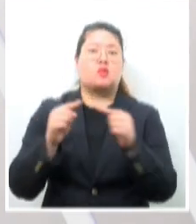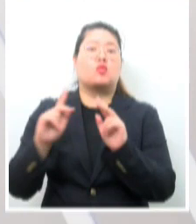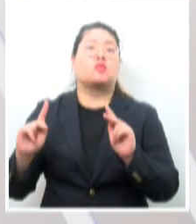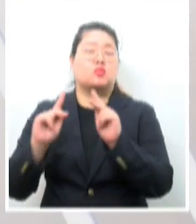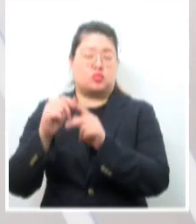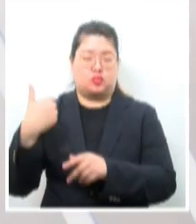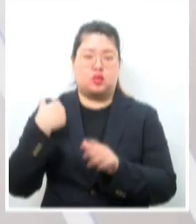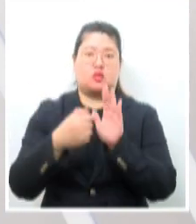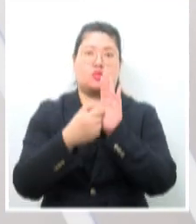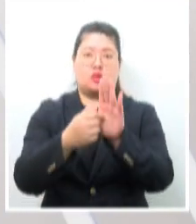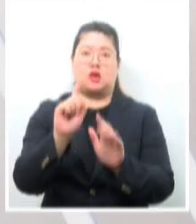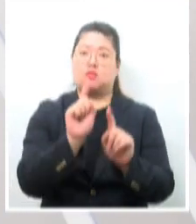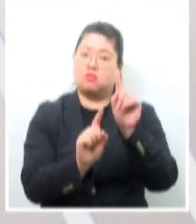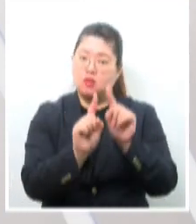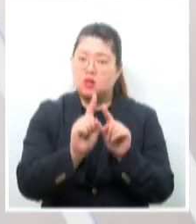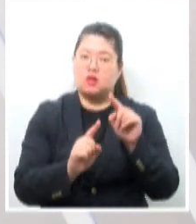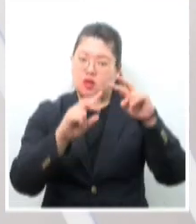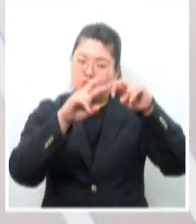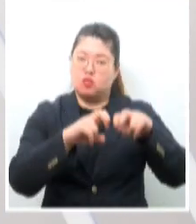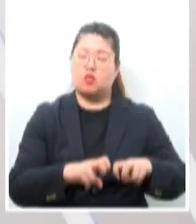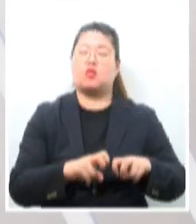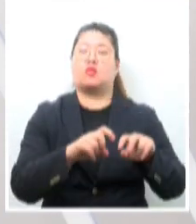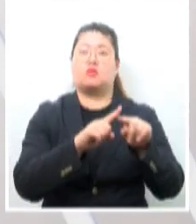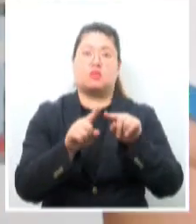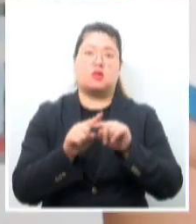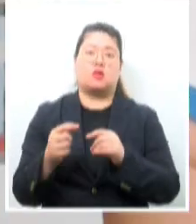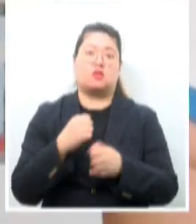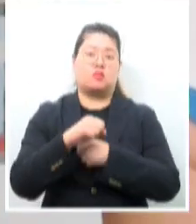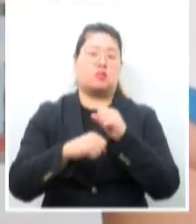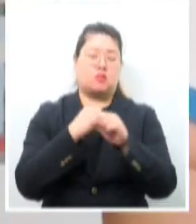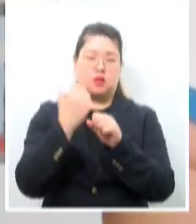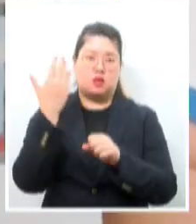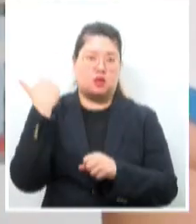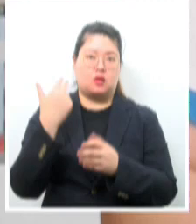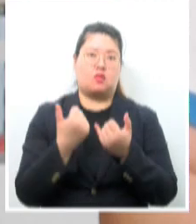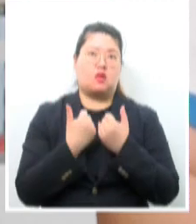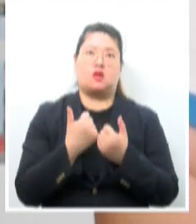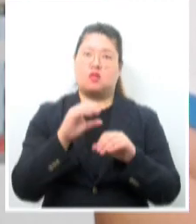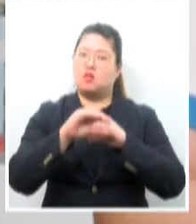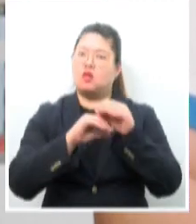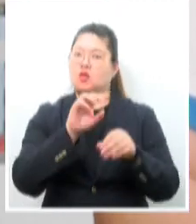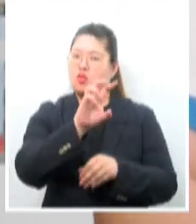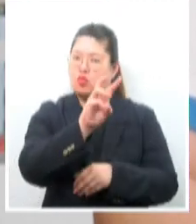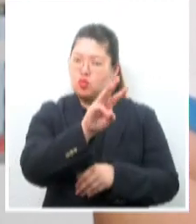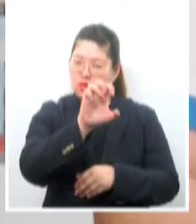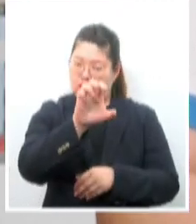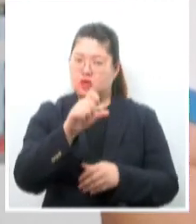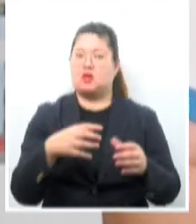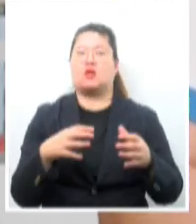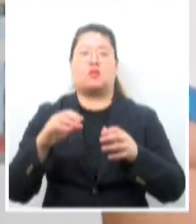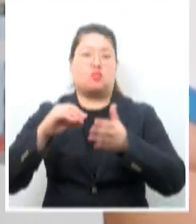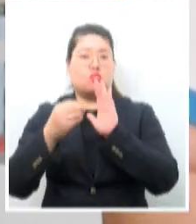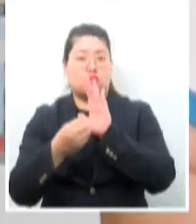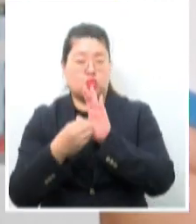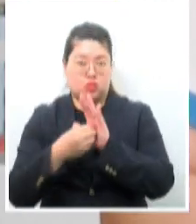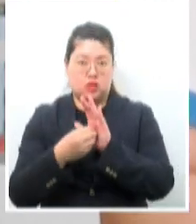ตัวอย่างของการประเมินแล้วก็วิเคราะห์ผลข้อมูลนะคะในปีที่แล้วค่ะทาง V-Space ได้ร่วมกับทางกทม.ค่ะจัดกิจกรรม